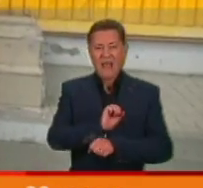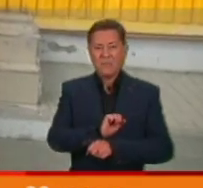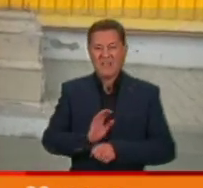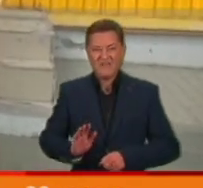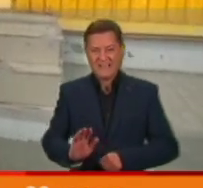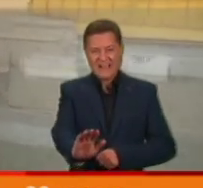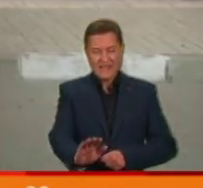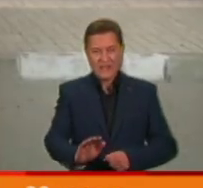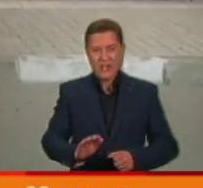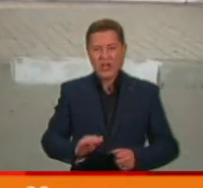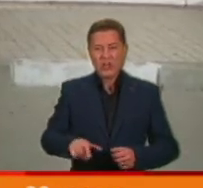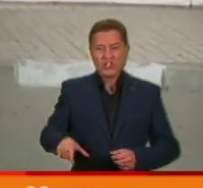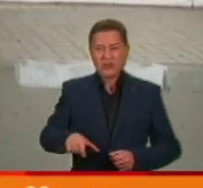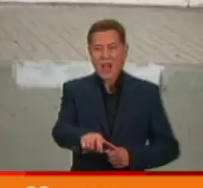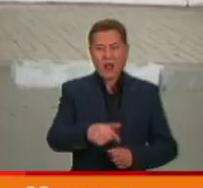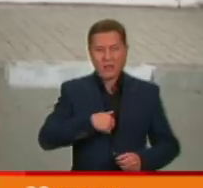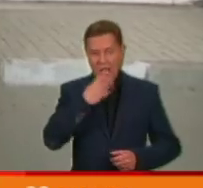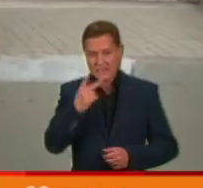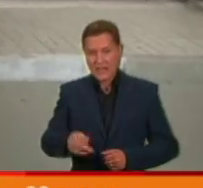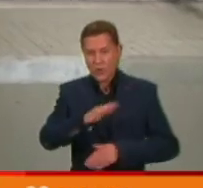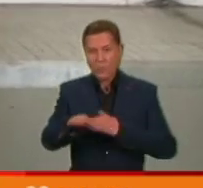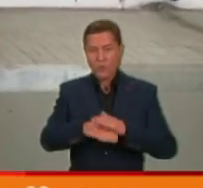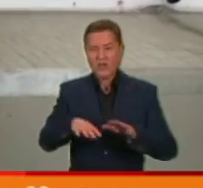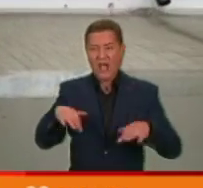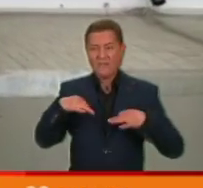9, 10, 11, 12. Він його зупинив. Я заглянув під автомобіль, він...